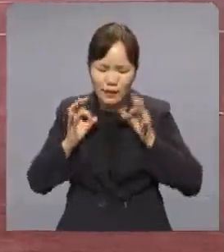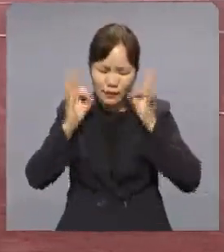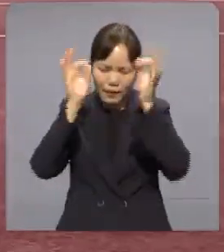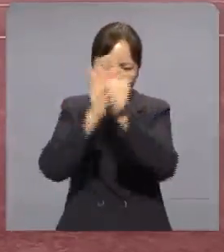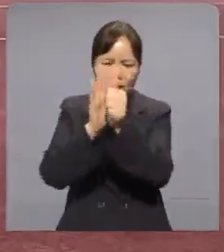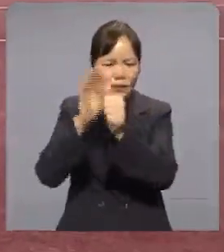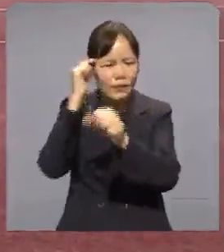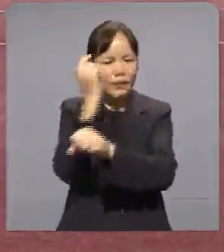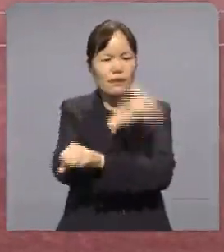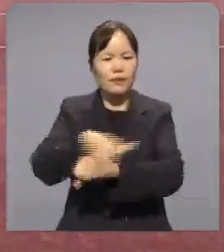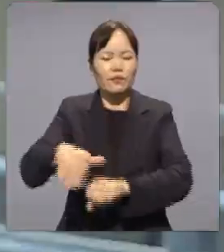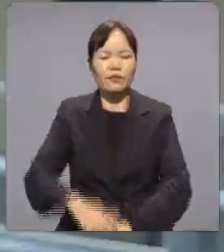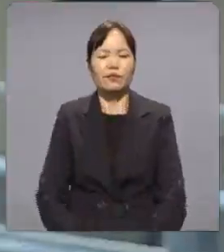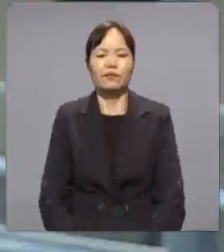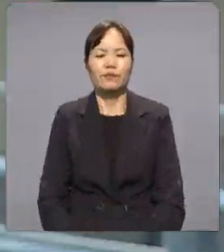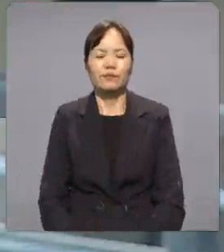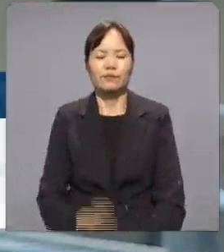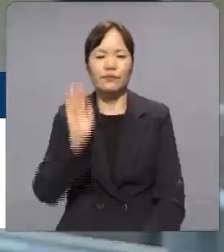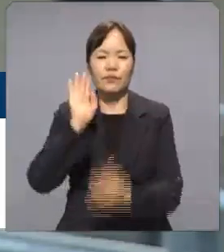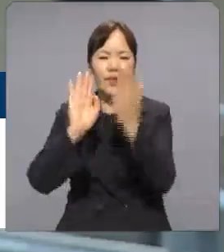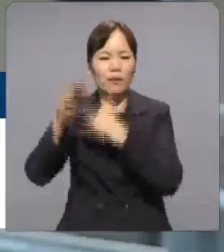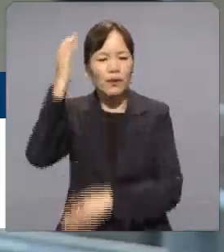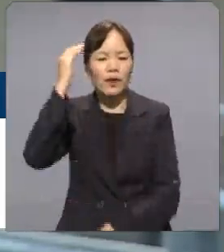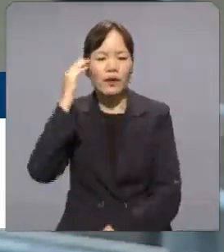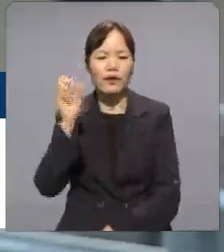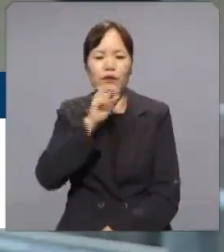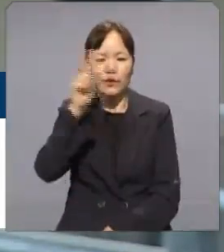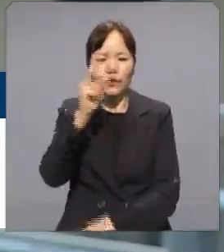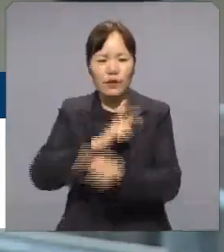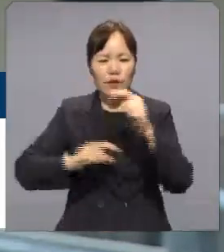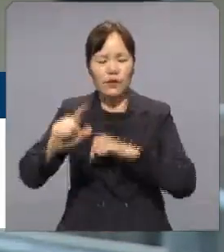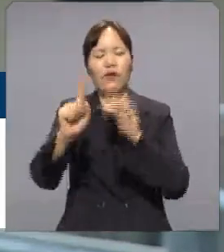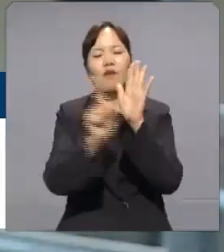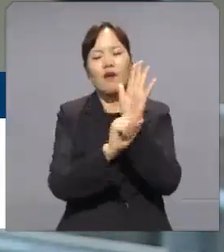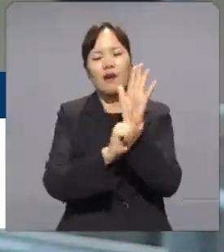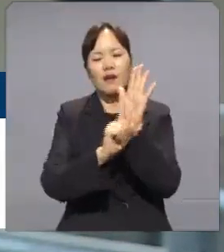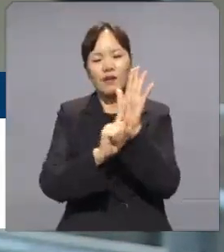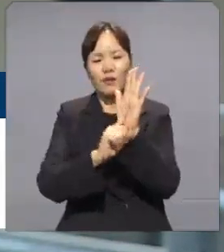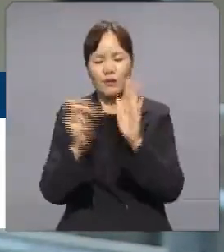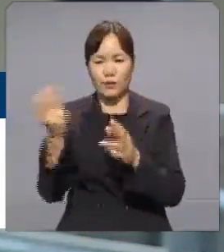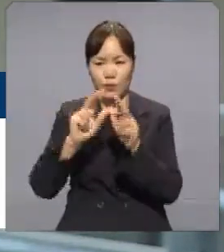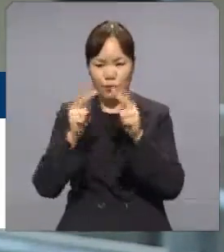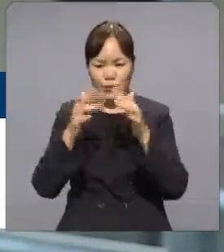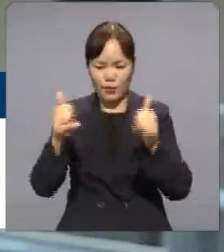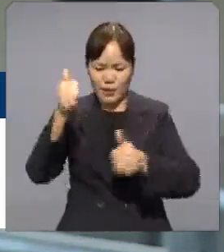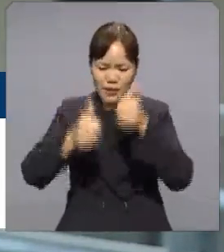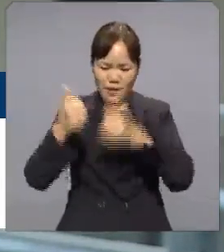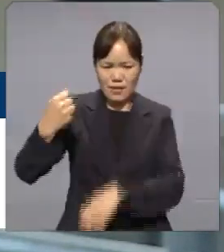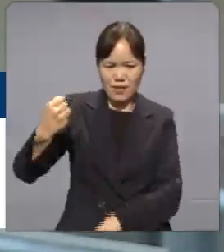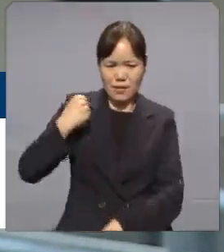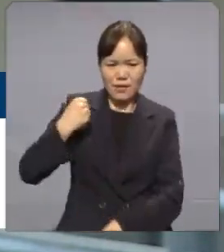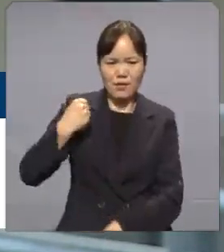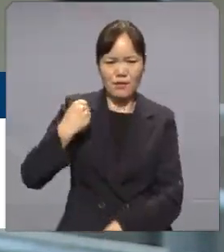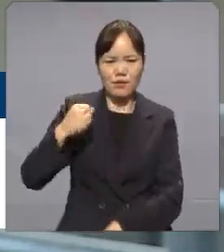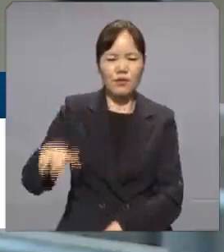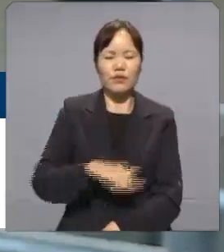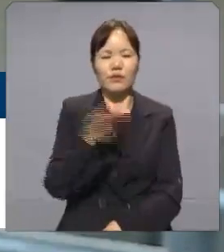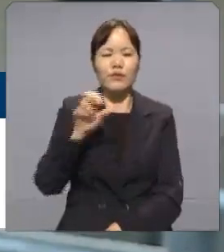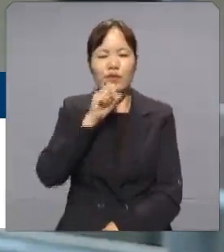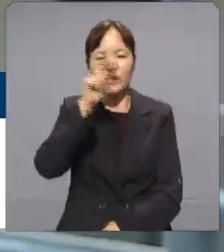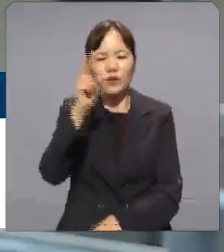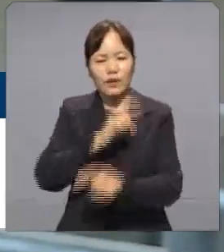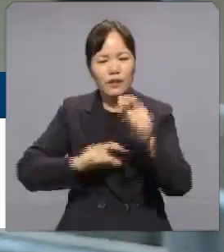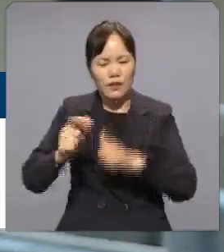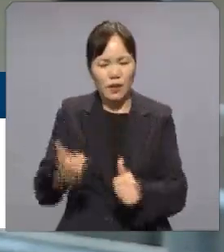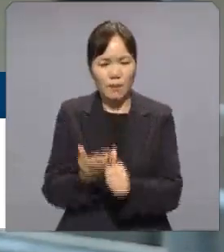계획입니다 앞으로 대한민국과 용인을 더 널리 알리고 또 본인의 경기력을 우리 용인이